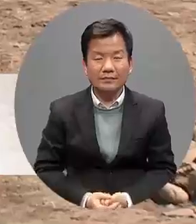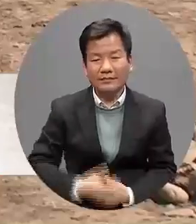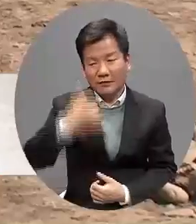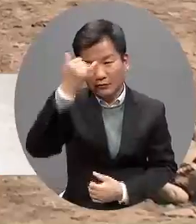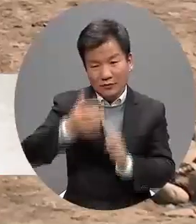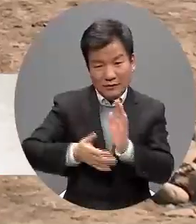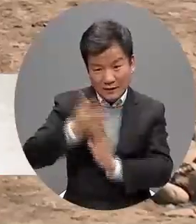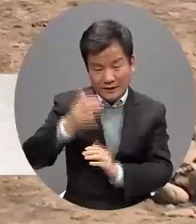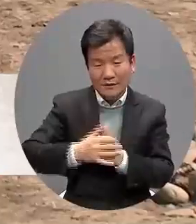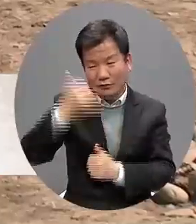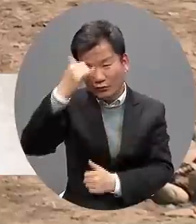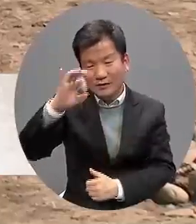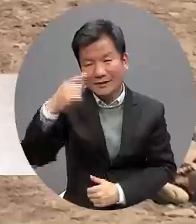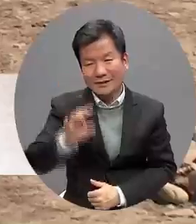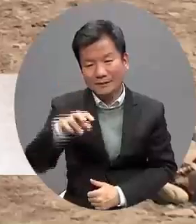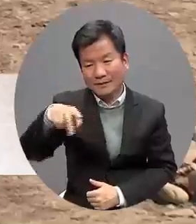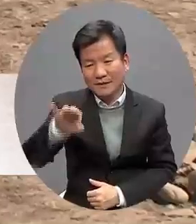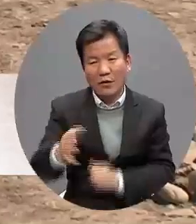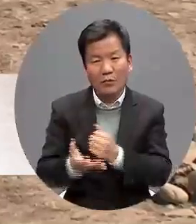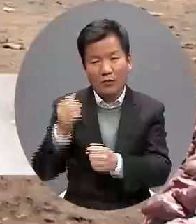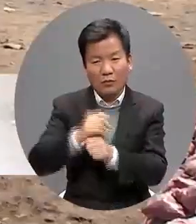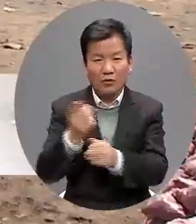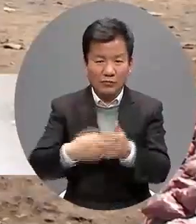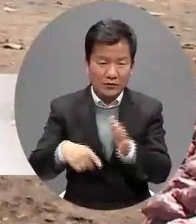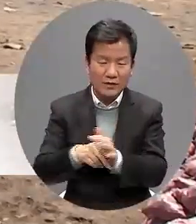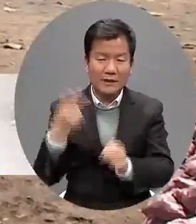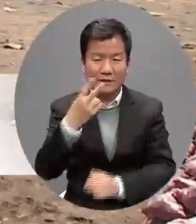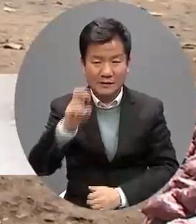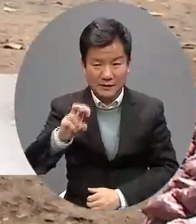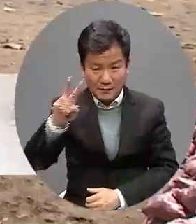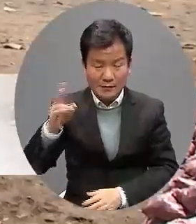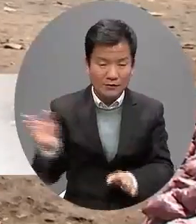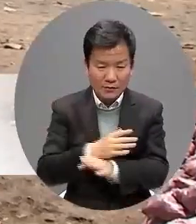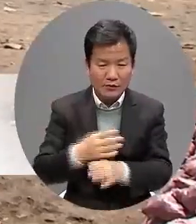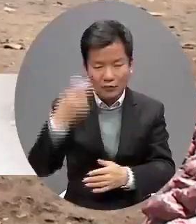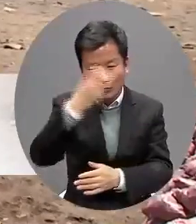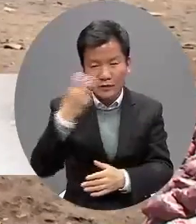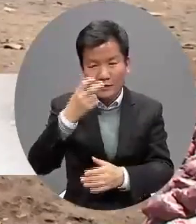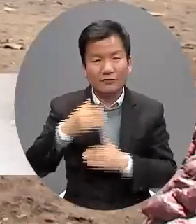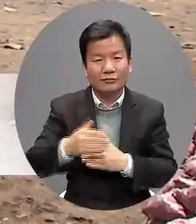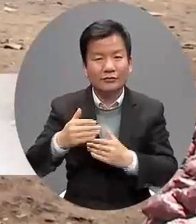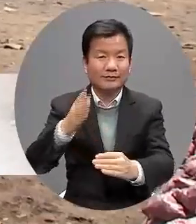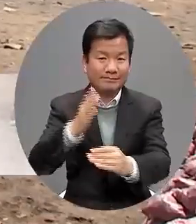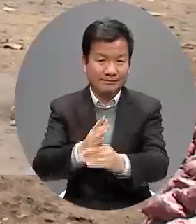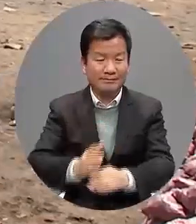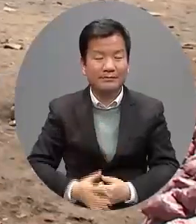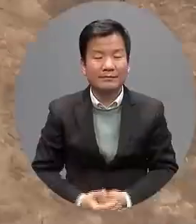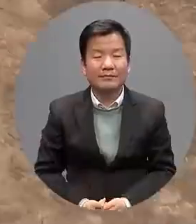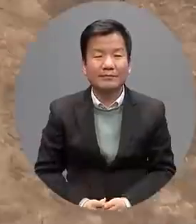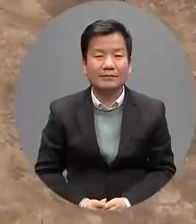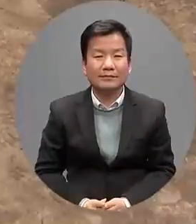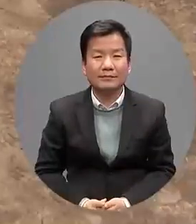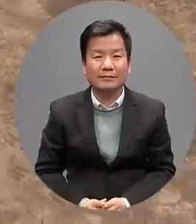충주시는 충주성 보건을 위해 2022년부터 발굴조사를 추진하고 있습니다